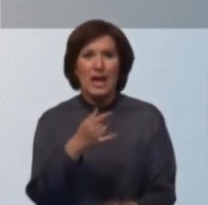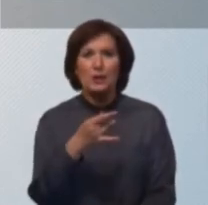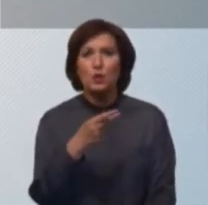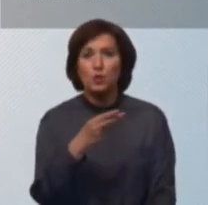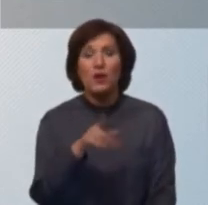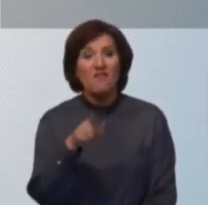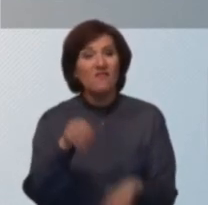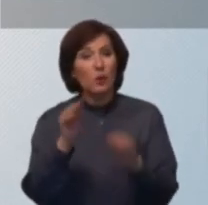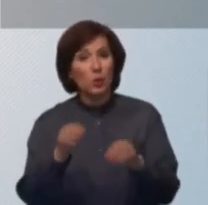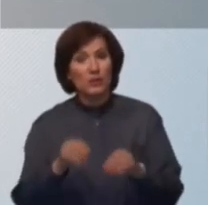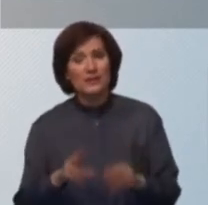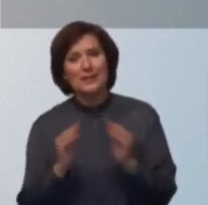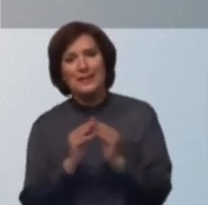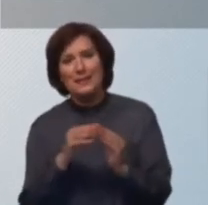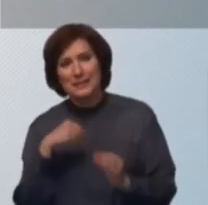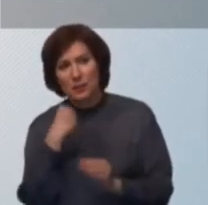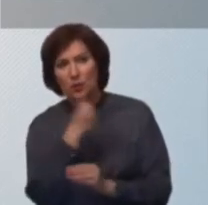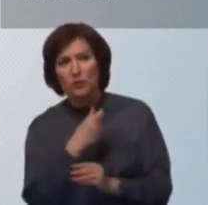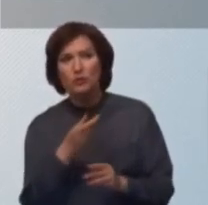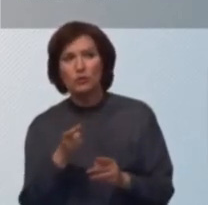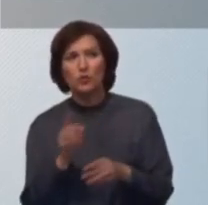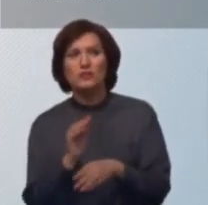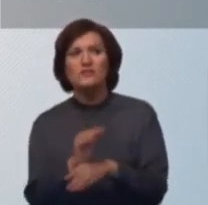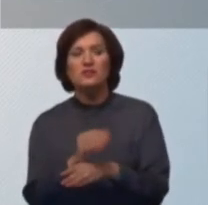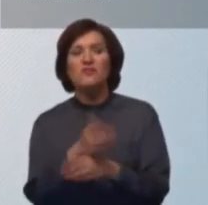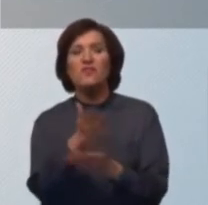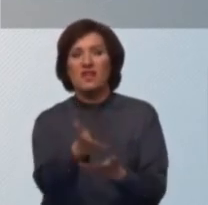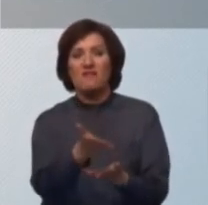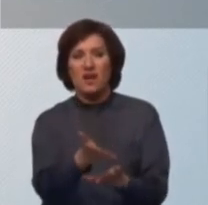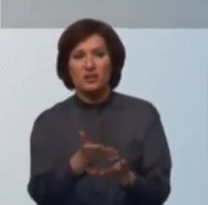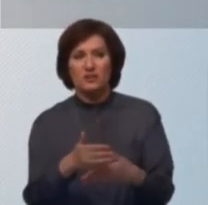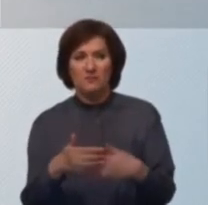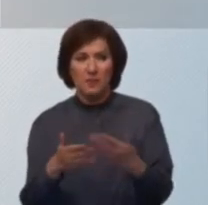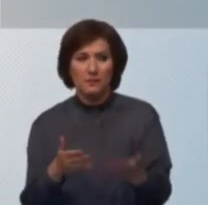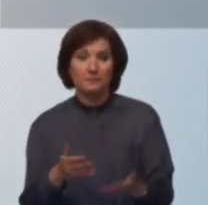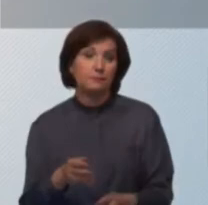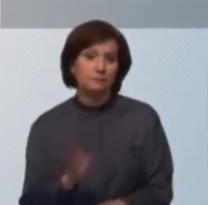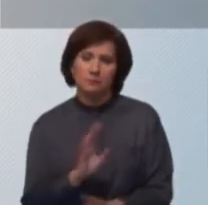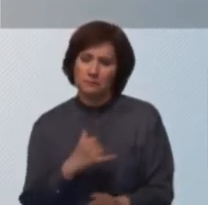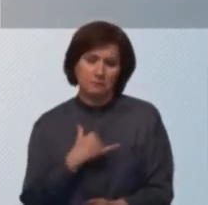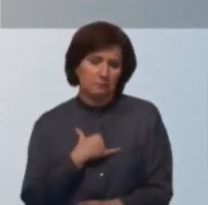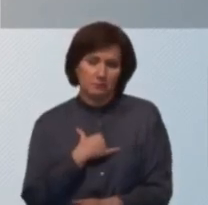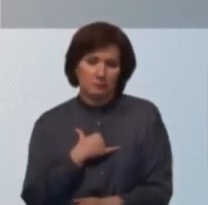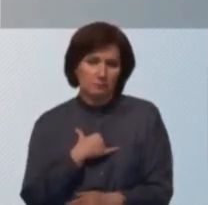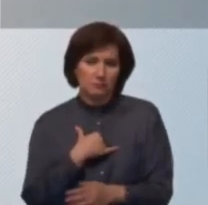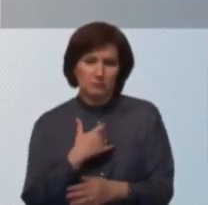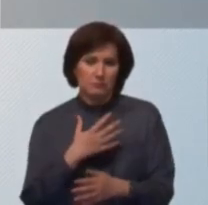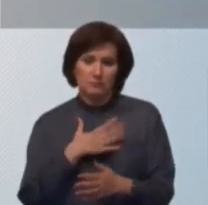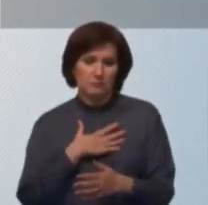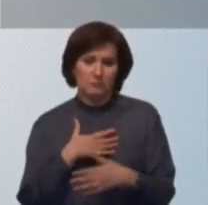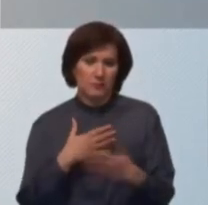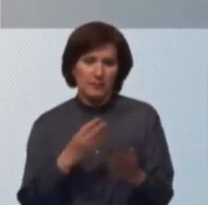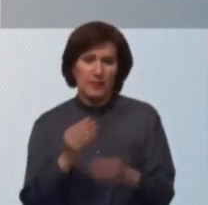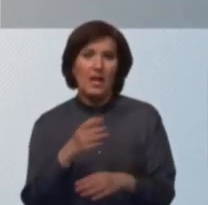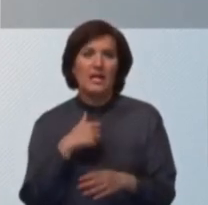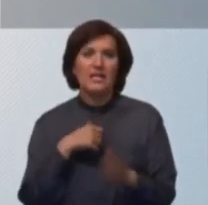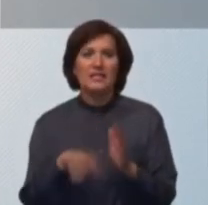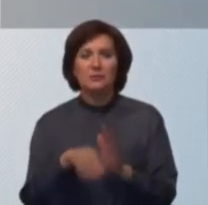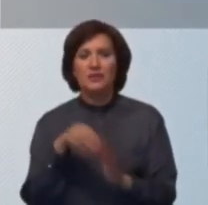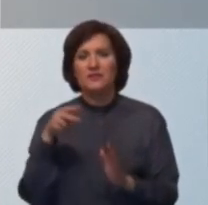ви укладали на 10 років? Ну, звинувачення на ваш бік пролунало. Ні, це не мій бік звинувачення. Я і